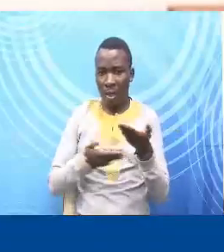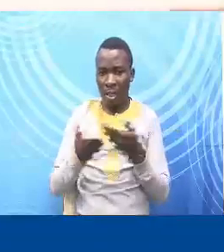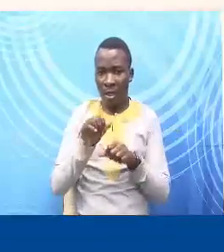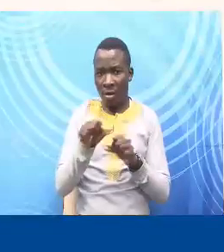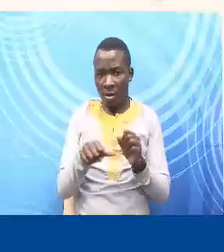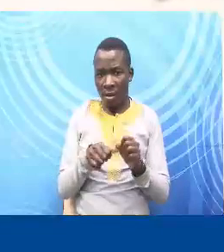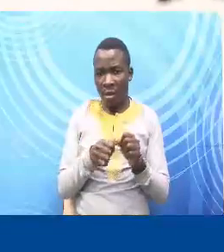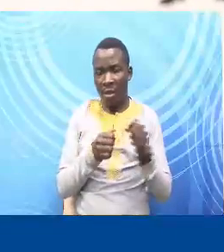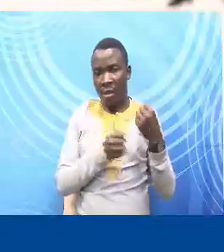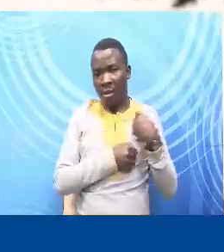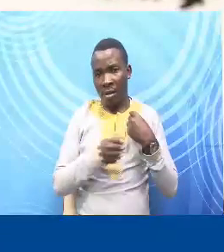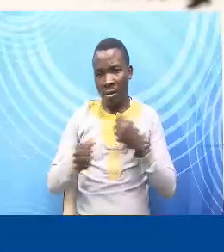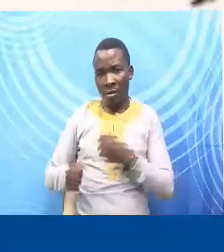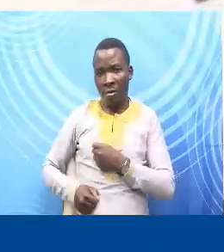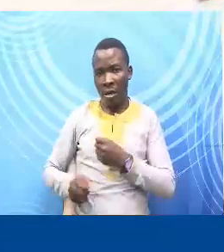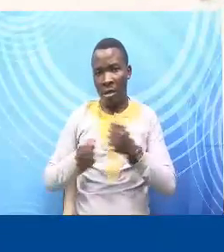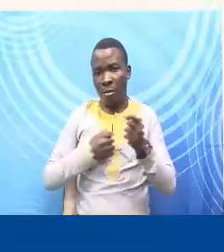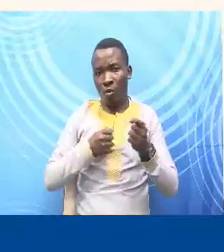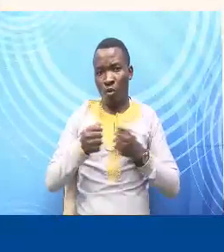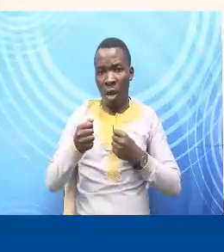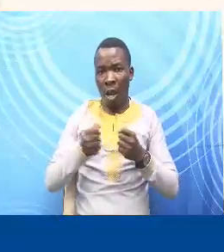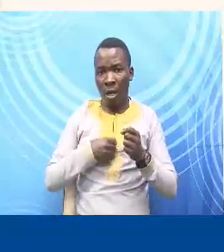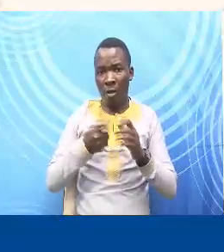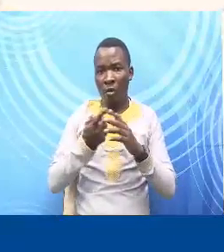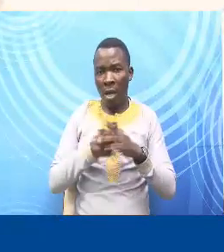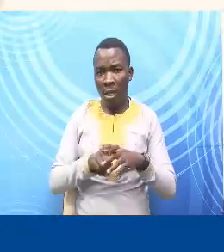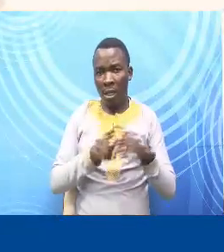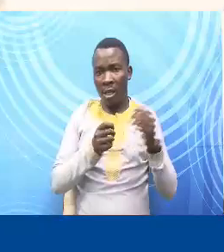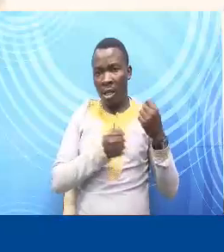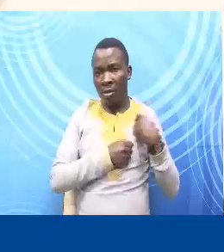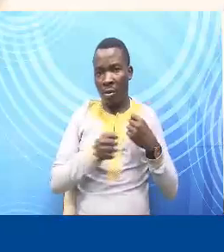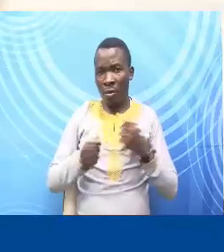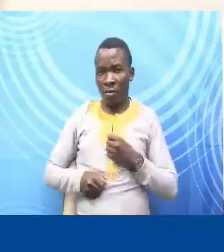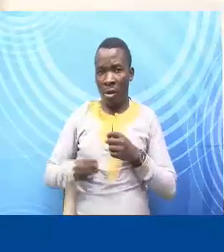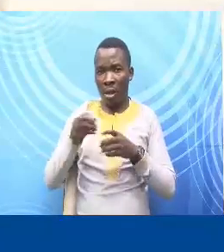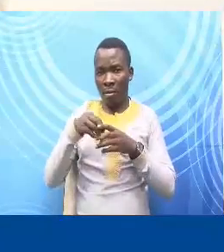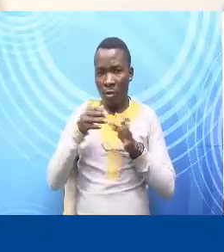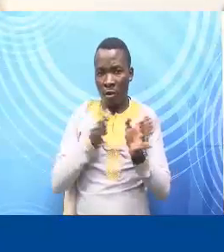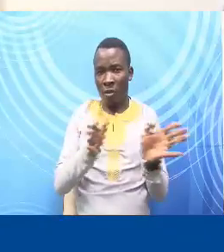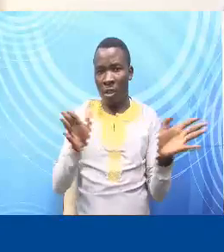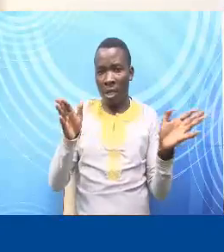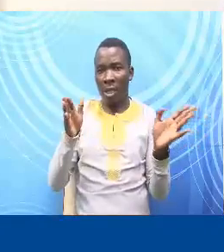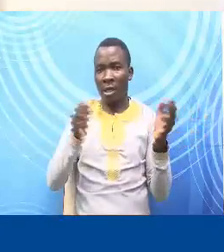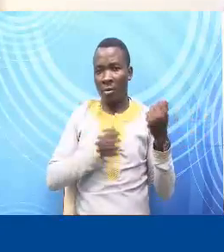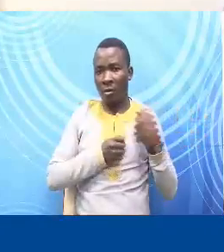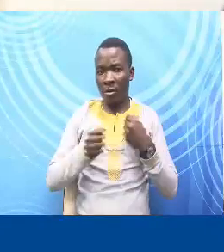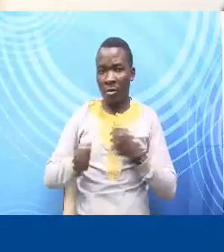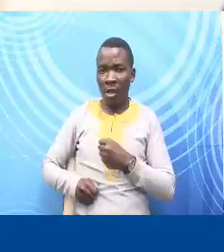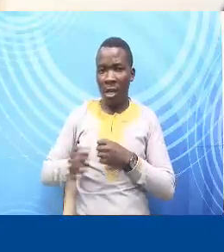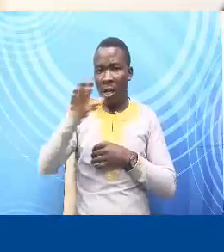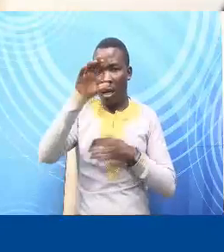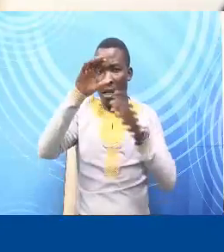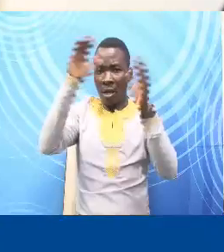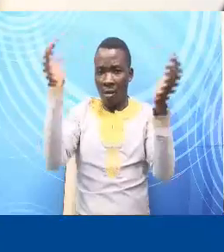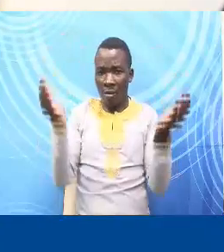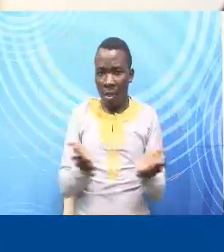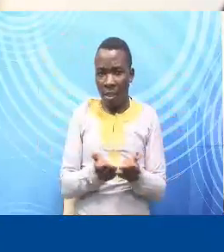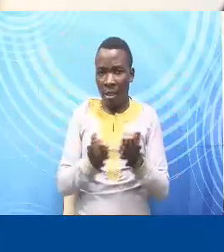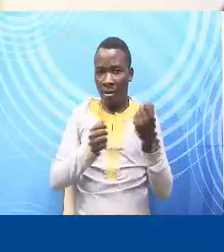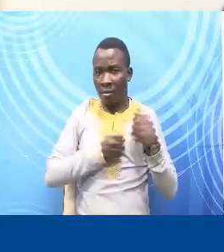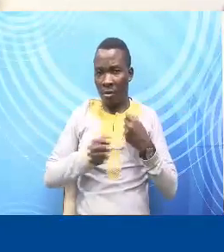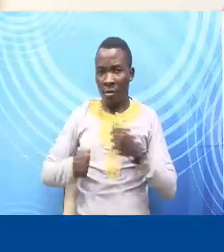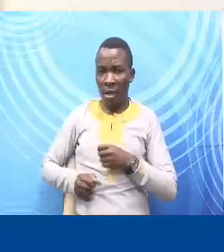ubutwari mu Rwanda twarebe ku butwari muri rusange ubutwari ku isi ubutwari muri Afrika cyane cyane ubutwari